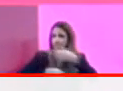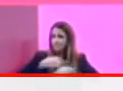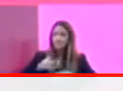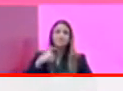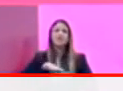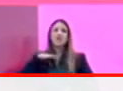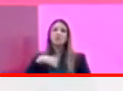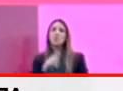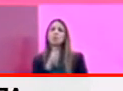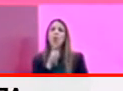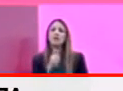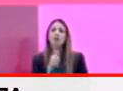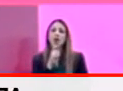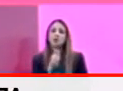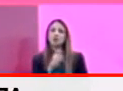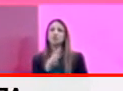Γκόντζα.